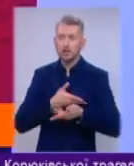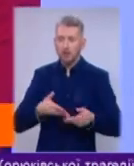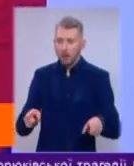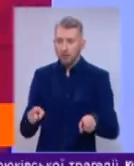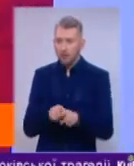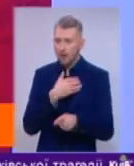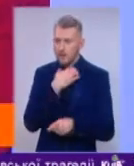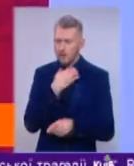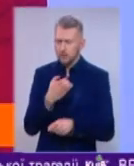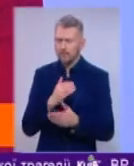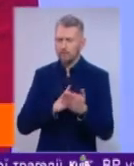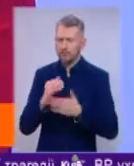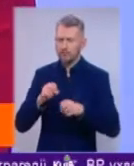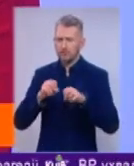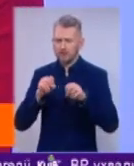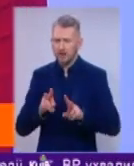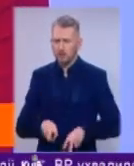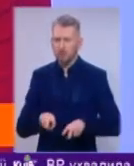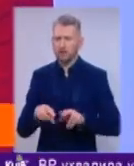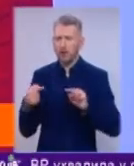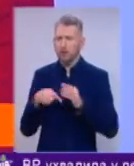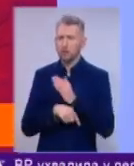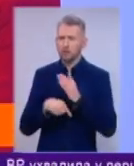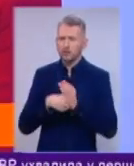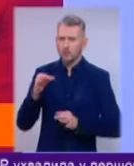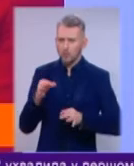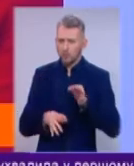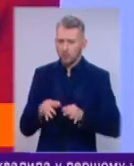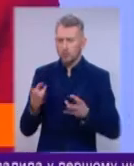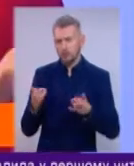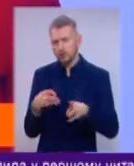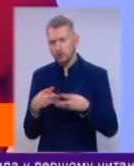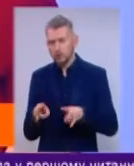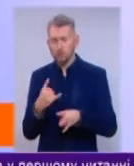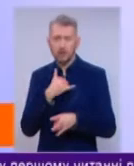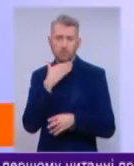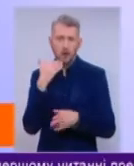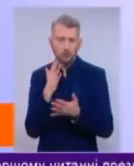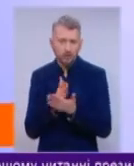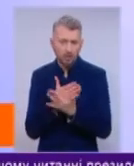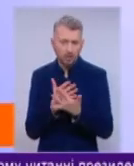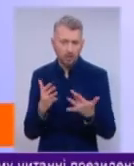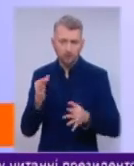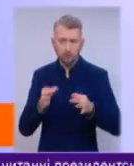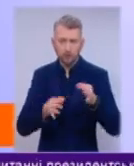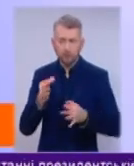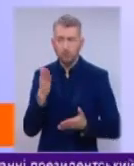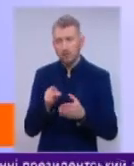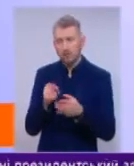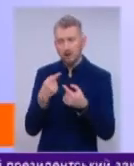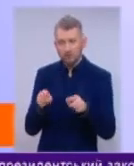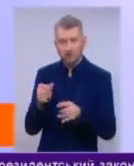так вищий спеціалізований антикорупційний суд, бо в нас багато інших судів, можливо, інший